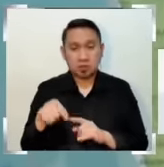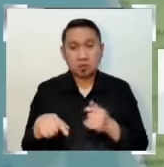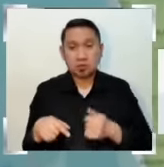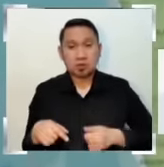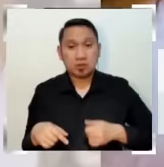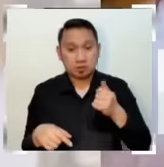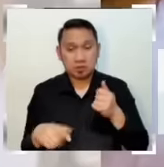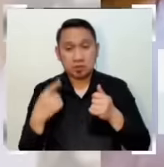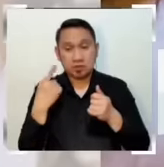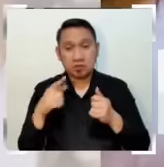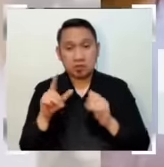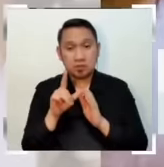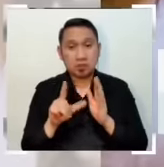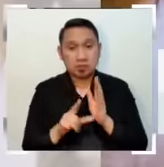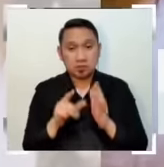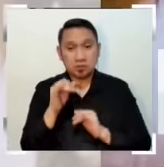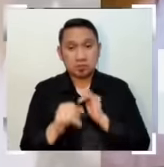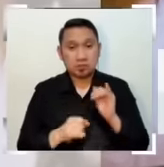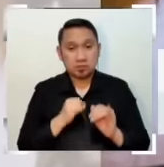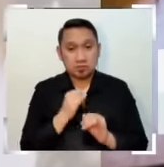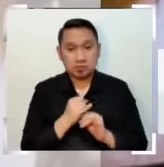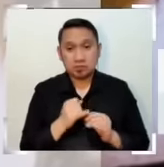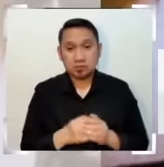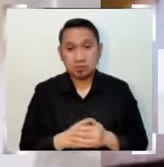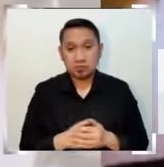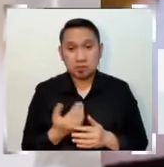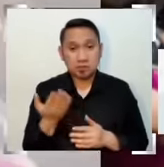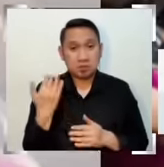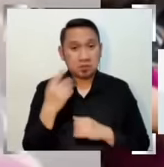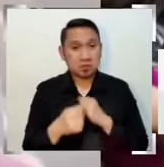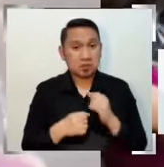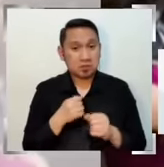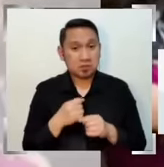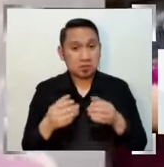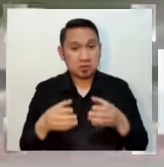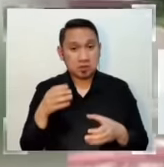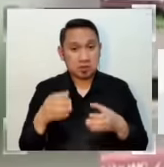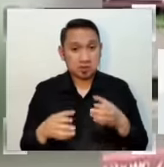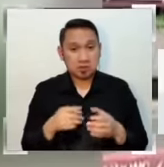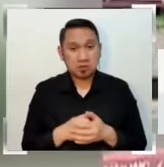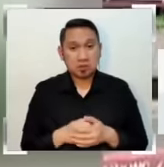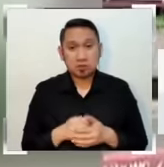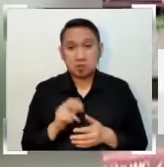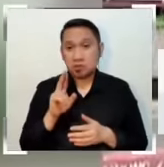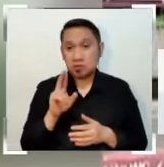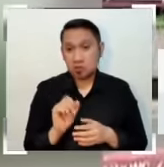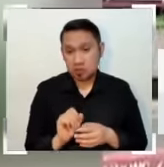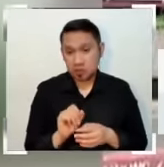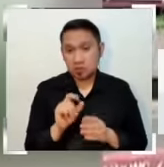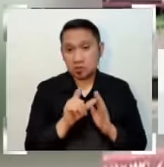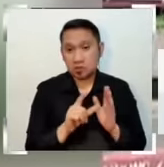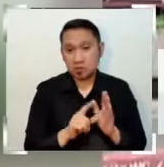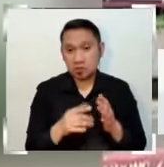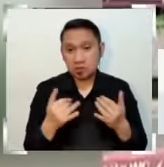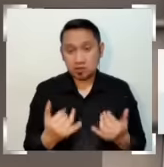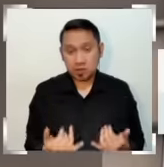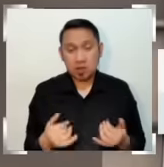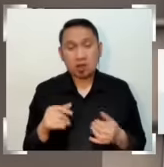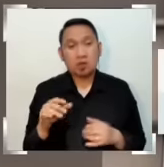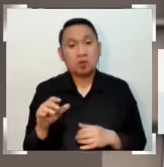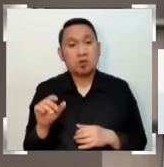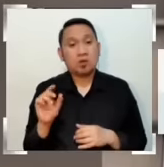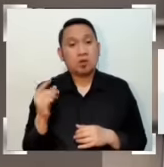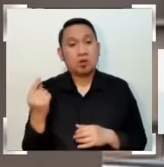Arbitral Court. Kung noon, mahigit isang taong pinaghandaan ang kaso katuwang ang isang US law firm, ngayon Office of the Solicitor General lamang